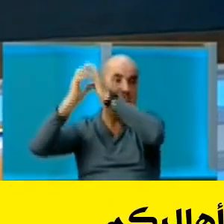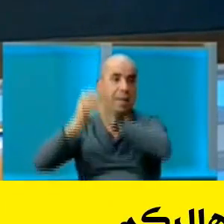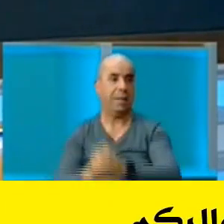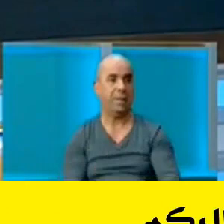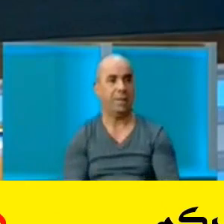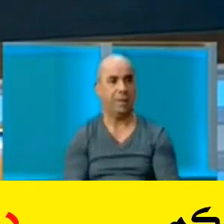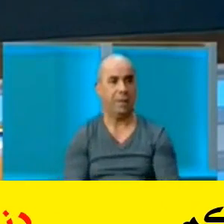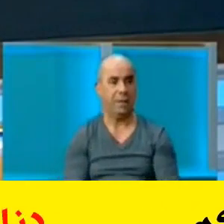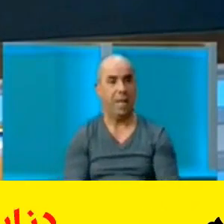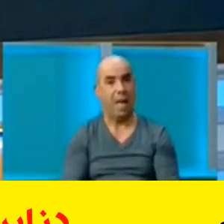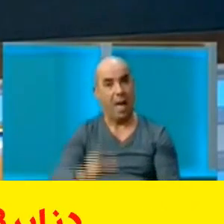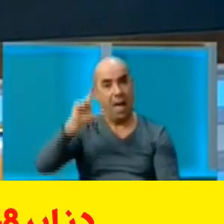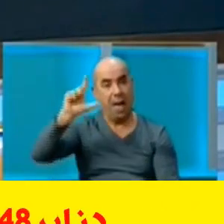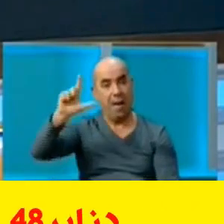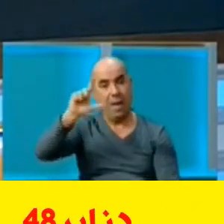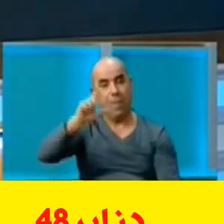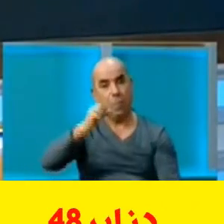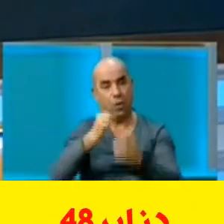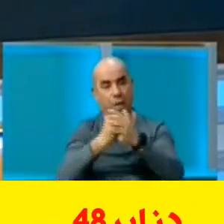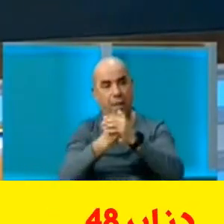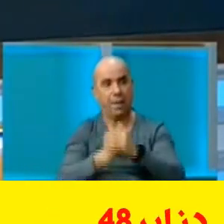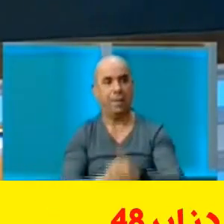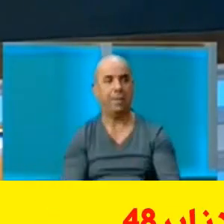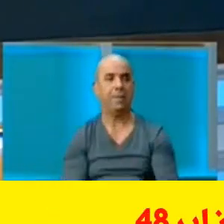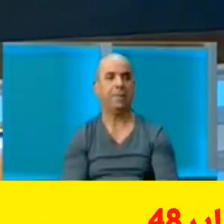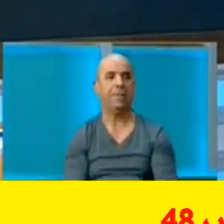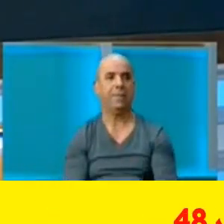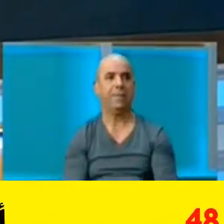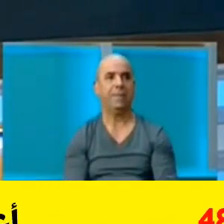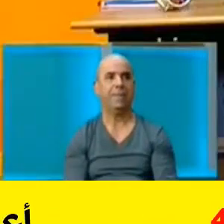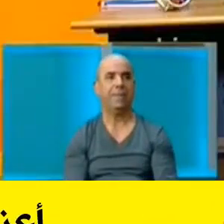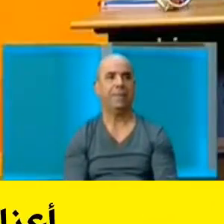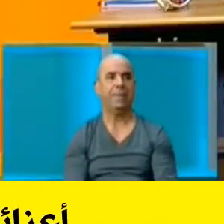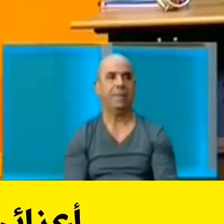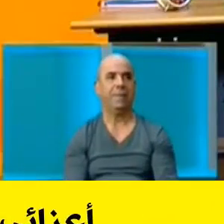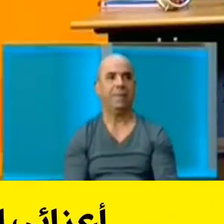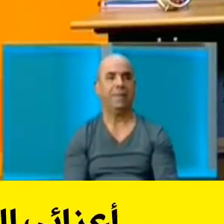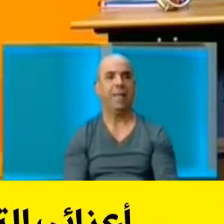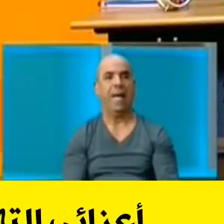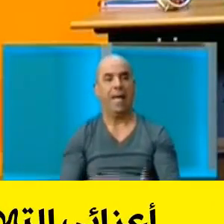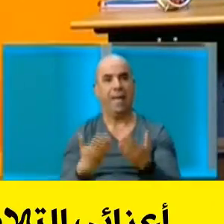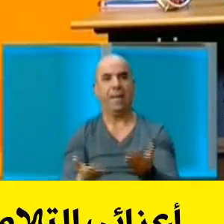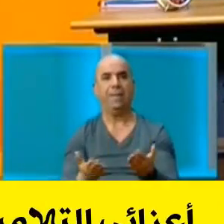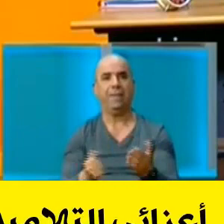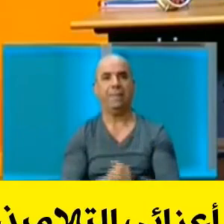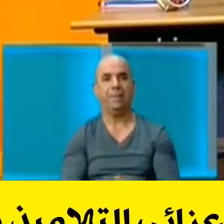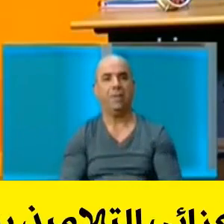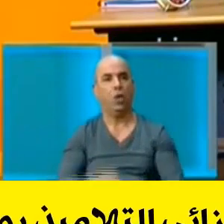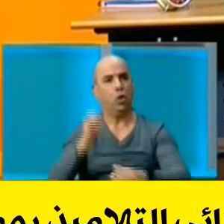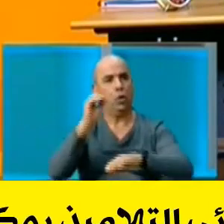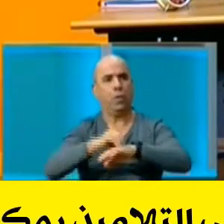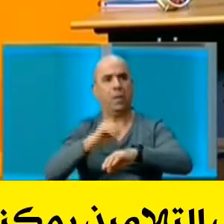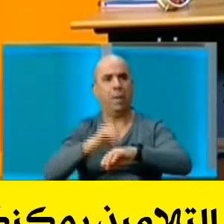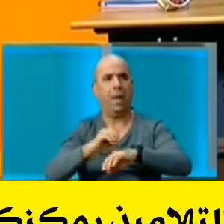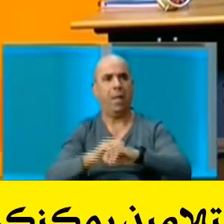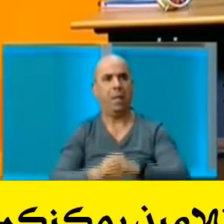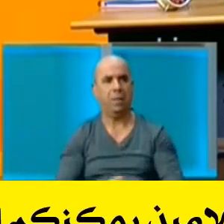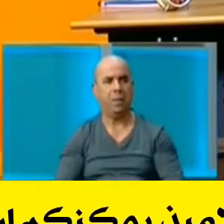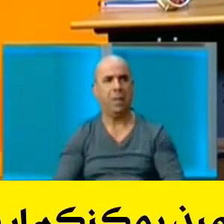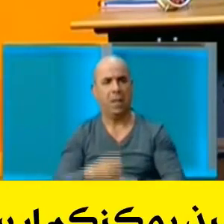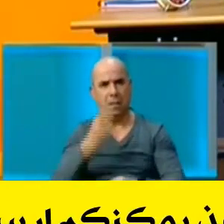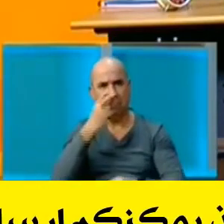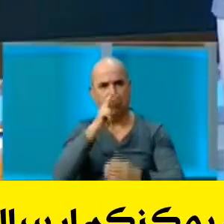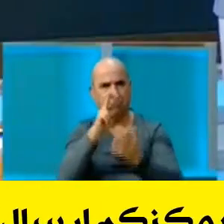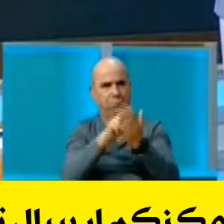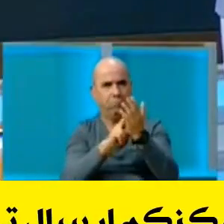ثانيهما مشددة. أحسنتم. إذن أدعوكم إلى تصفح